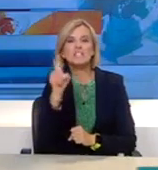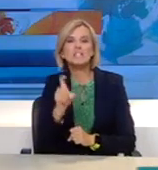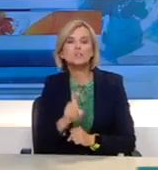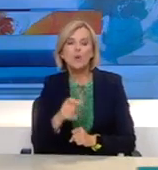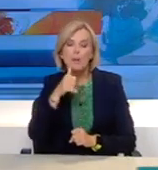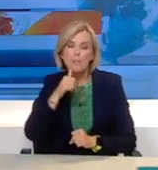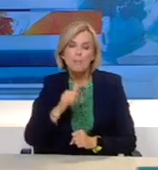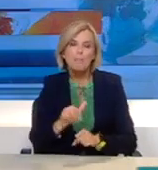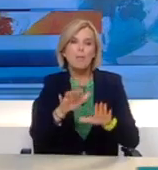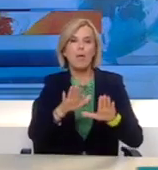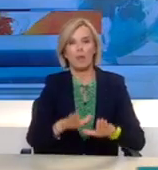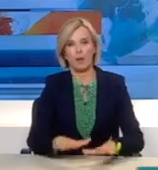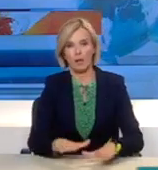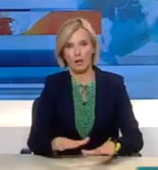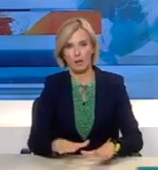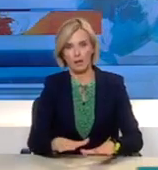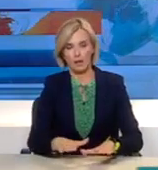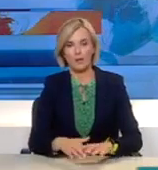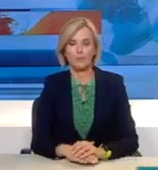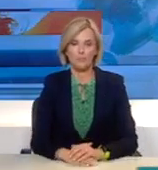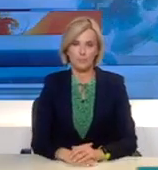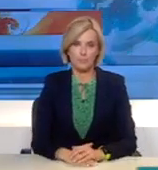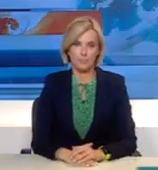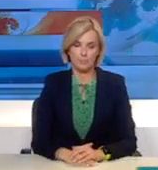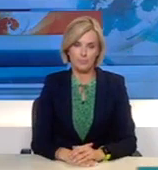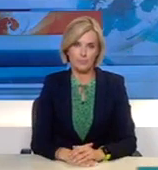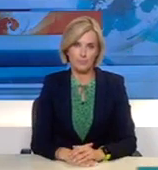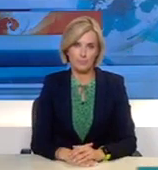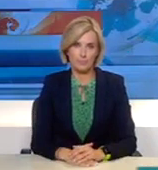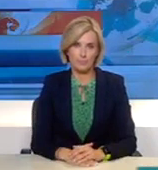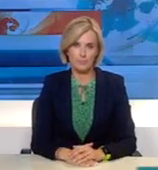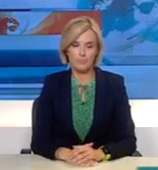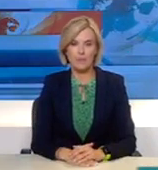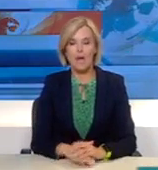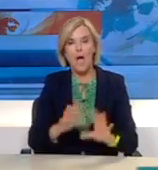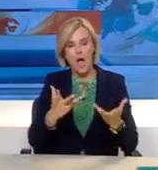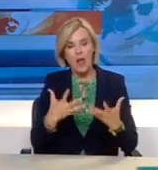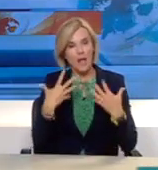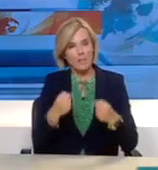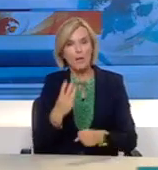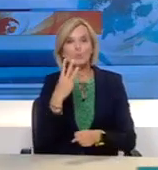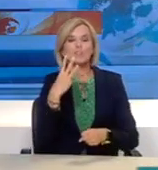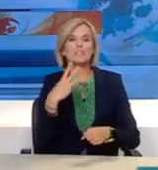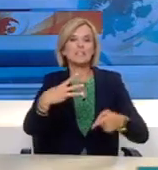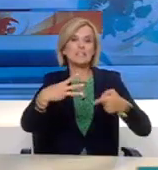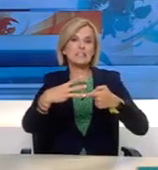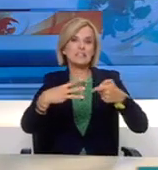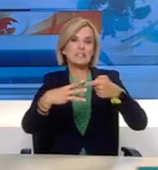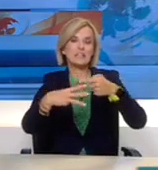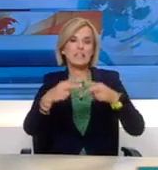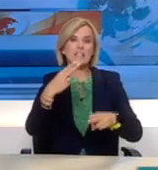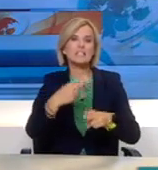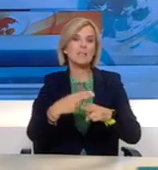στο σχολείο. Όμως θα πρέπει να λάβουμε υπόψη μας τρία σημαντικά πράγματα. Πρώτον, ότι τα